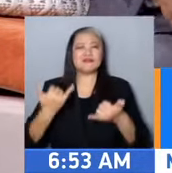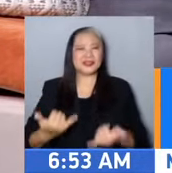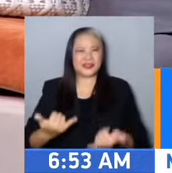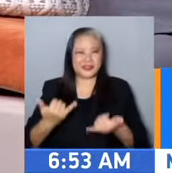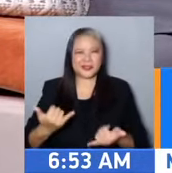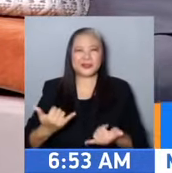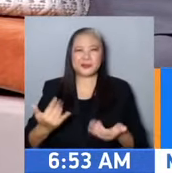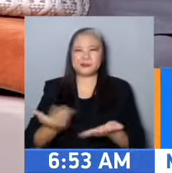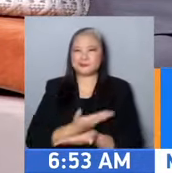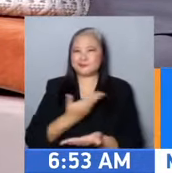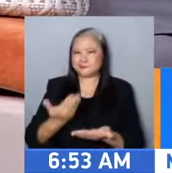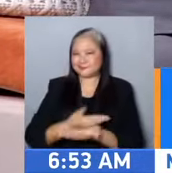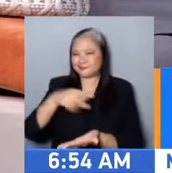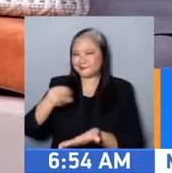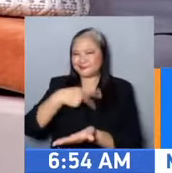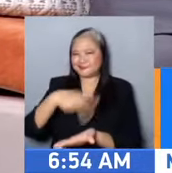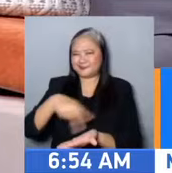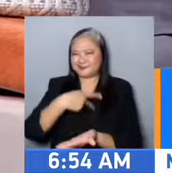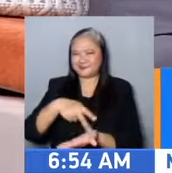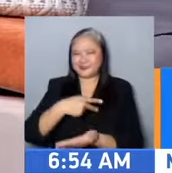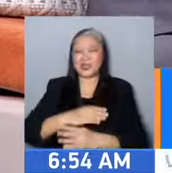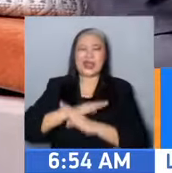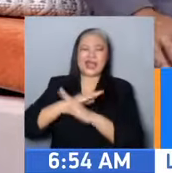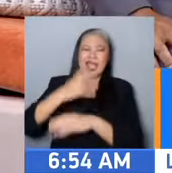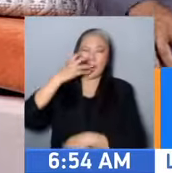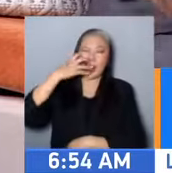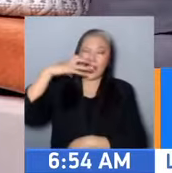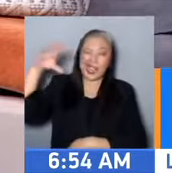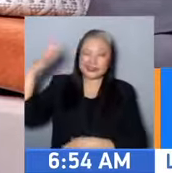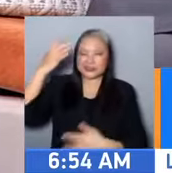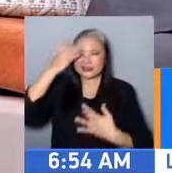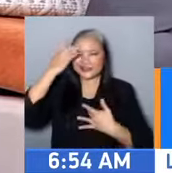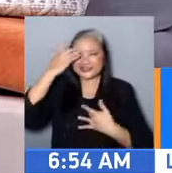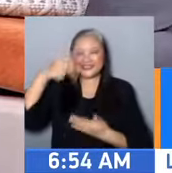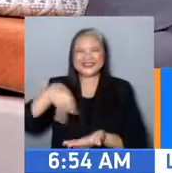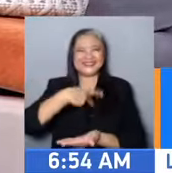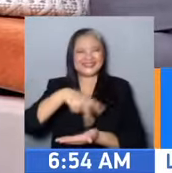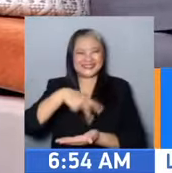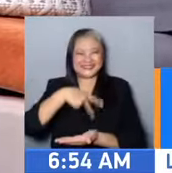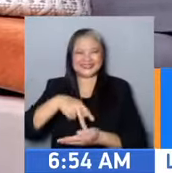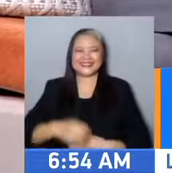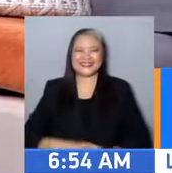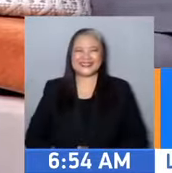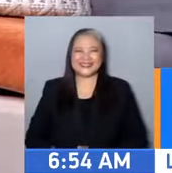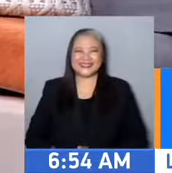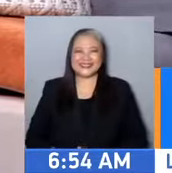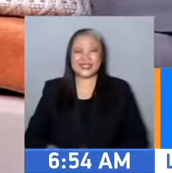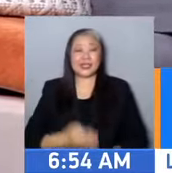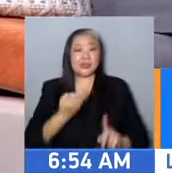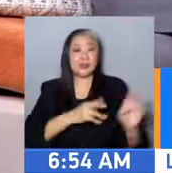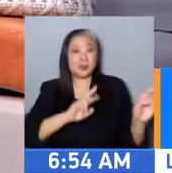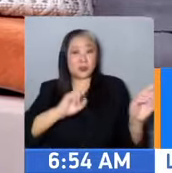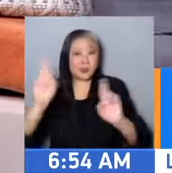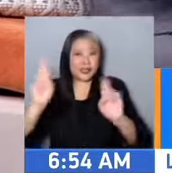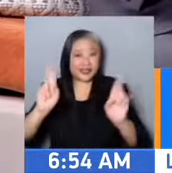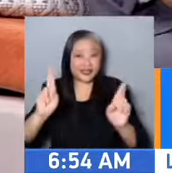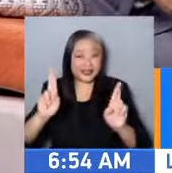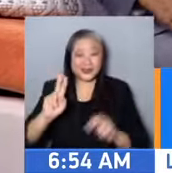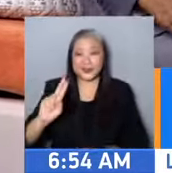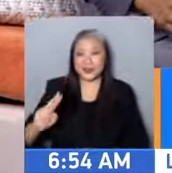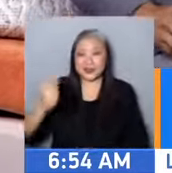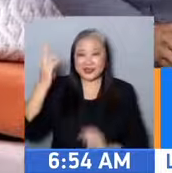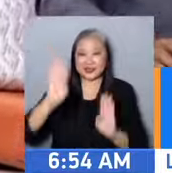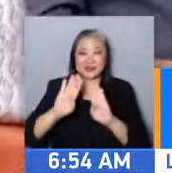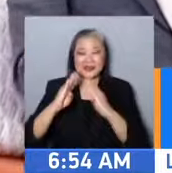move, ang anti-heat illness dance. UH Barkada, are you ready? Are you ready? Yes! Doc,